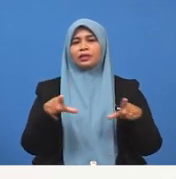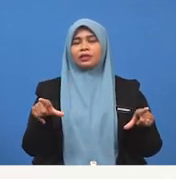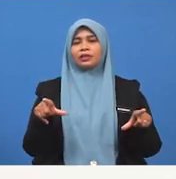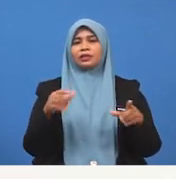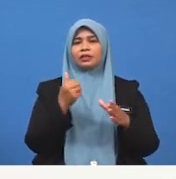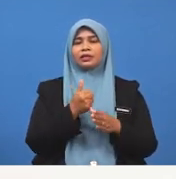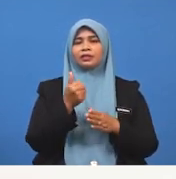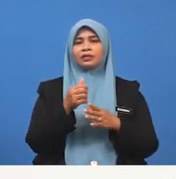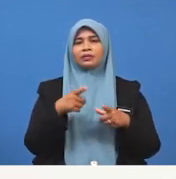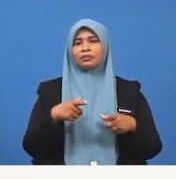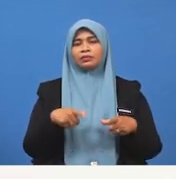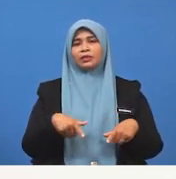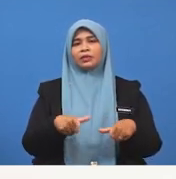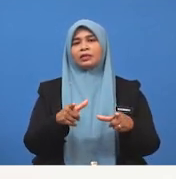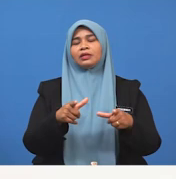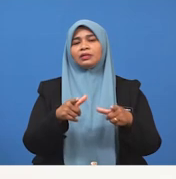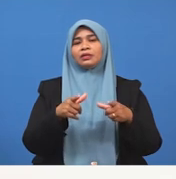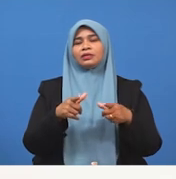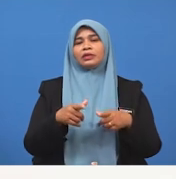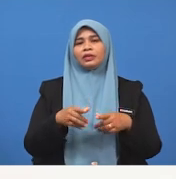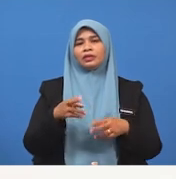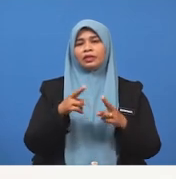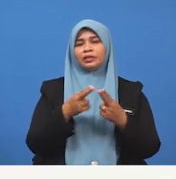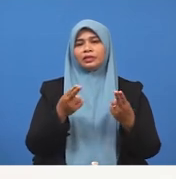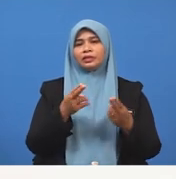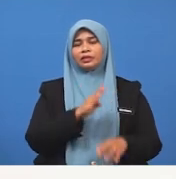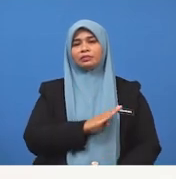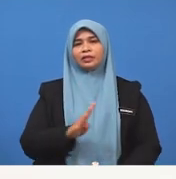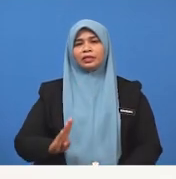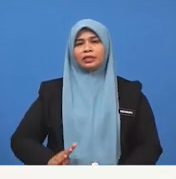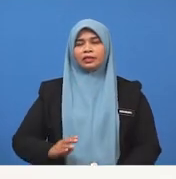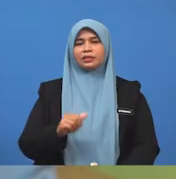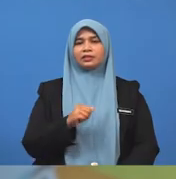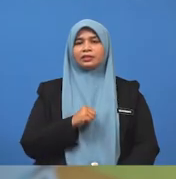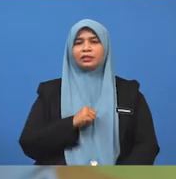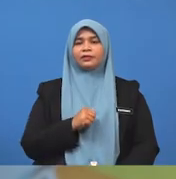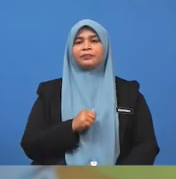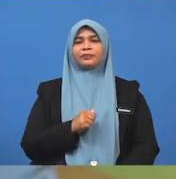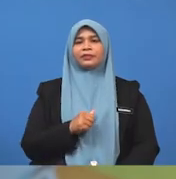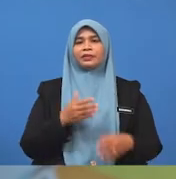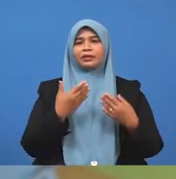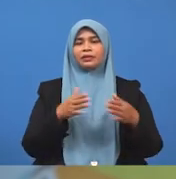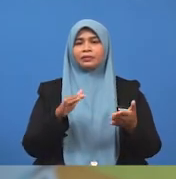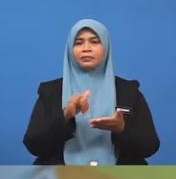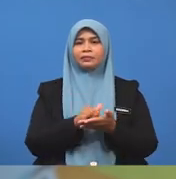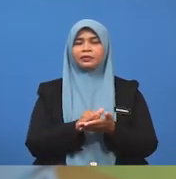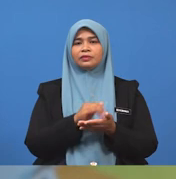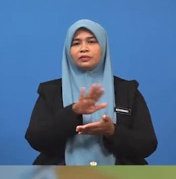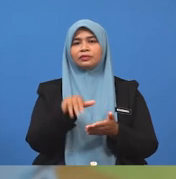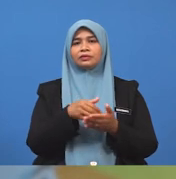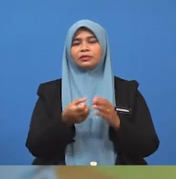atau melalui hadis Baginda Sallallahu Alaihi Wasallam sendiri kemudian para sahabat